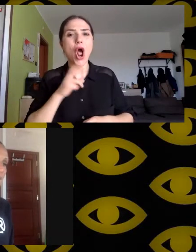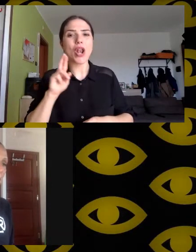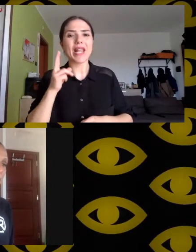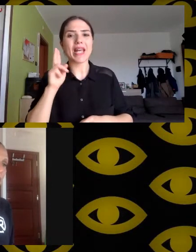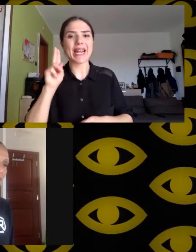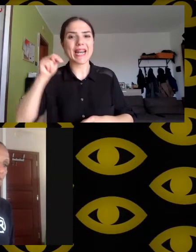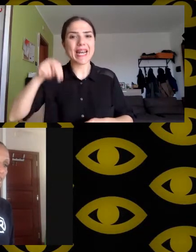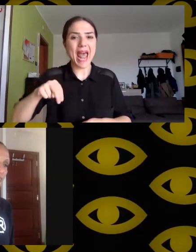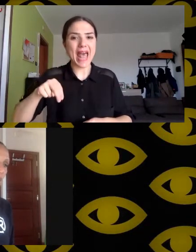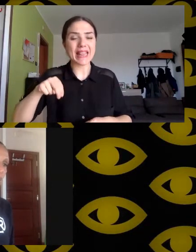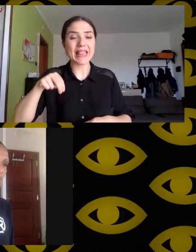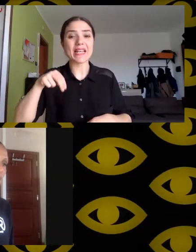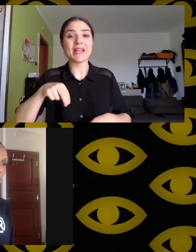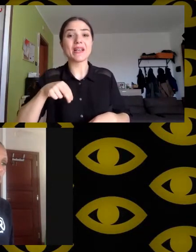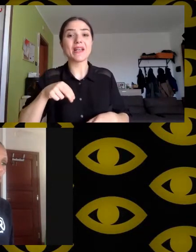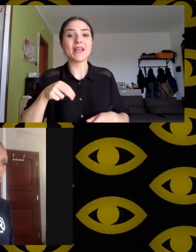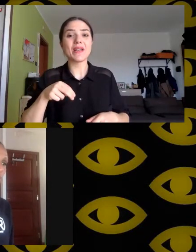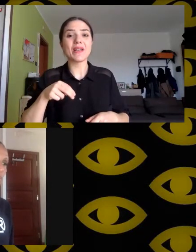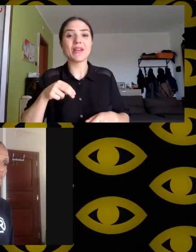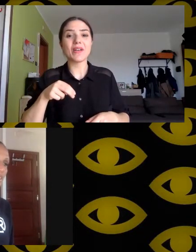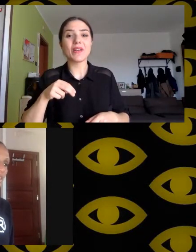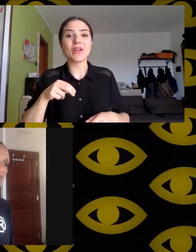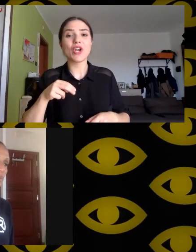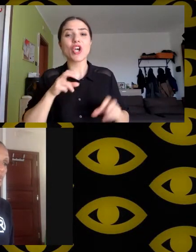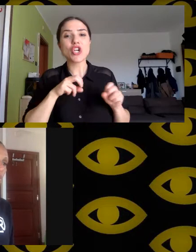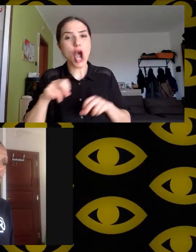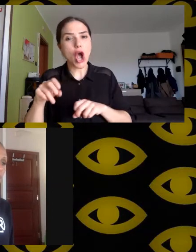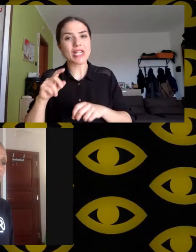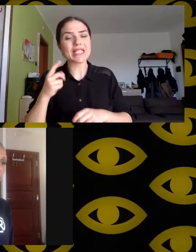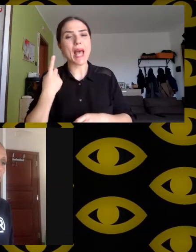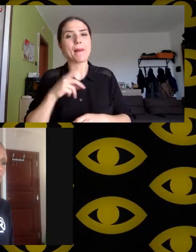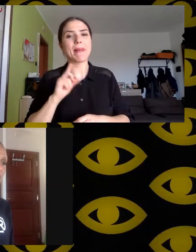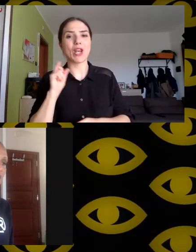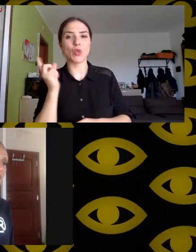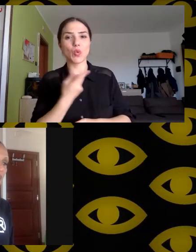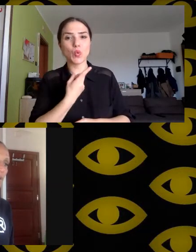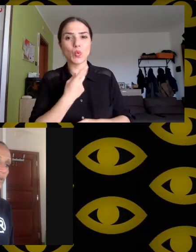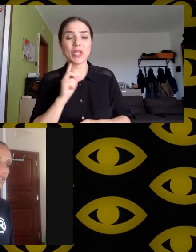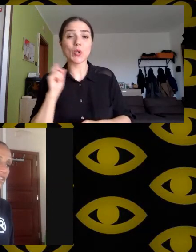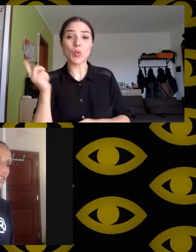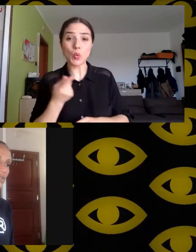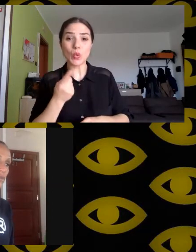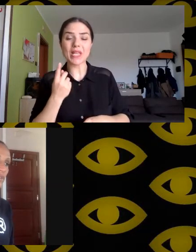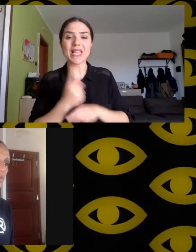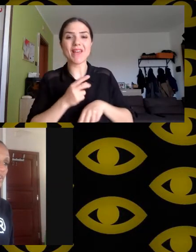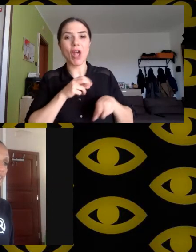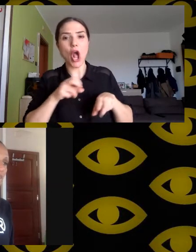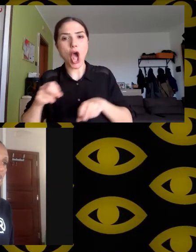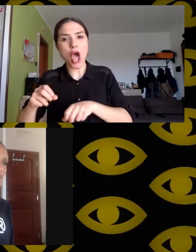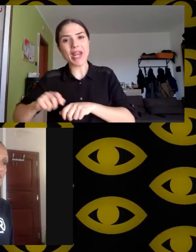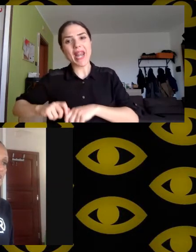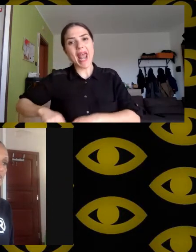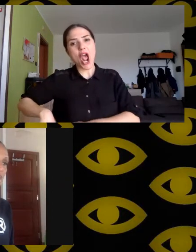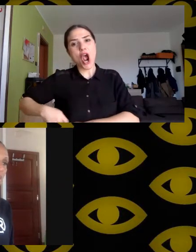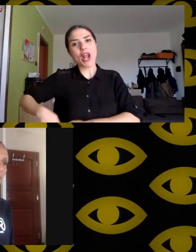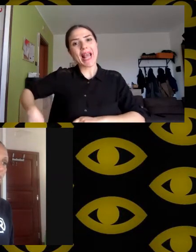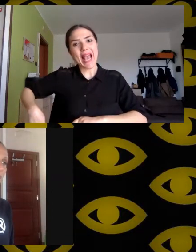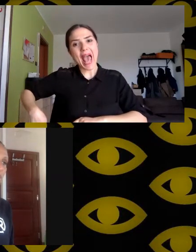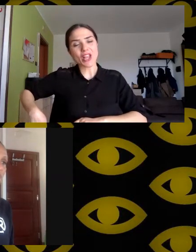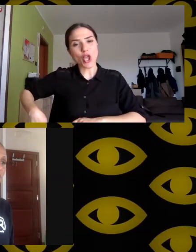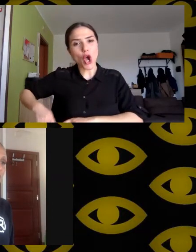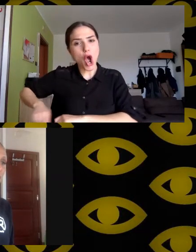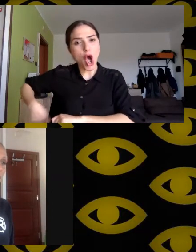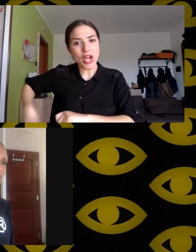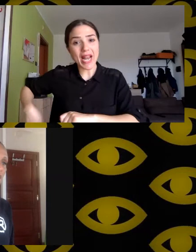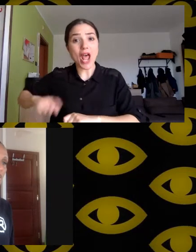Iride, che vuol dire corsa per tutti, tutti correranno legati a un cordino, tutti proveranno la sensazione che abbiamo